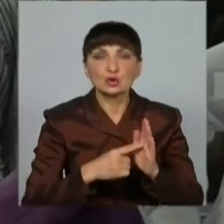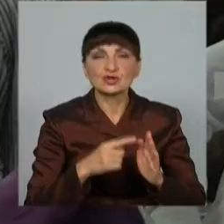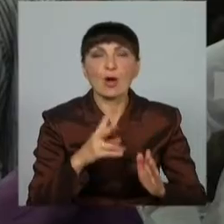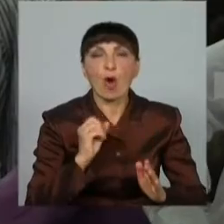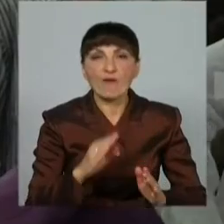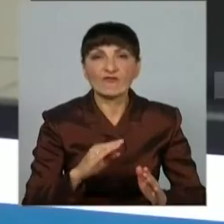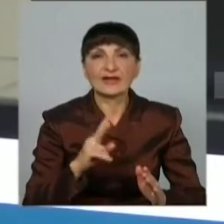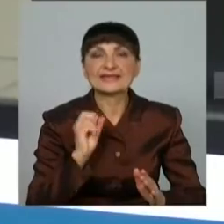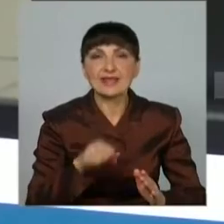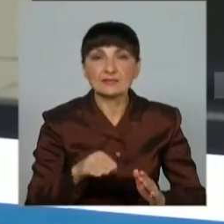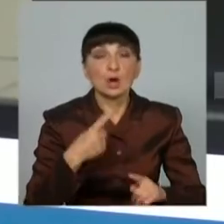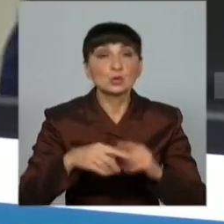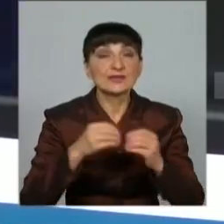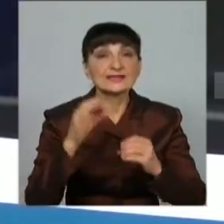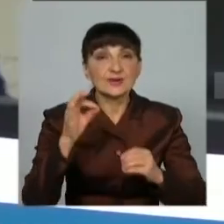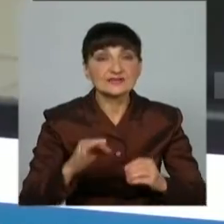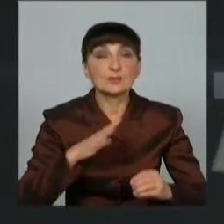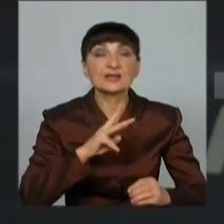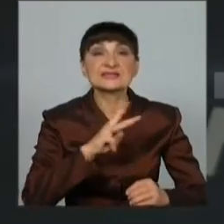sanak.gov.kz. Другие 10% – сайт